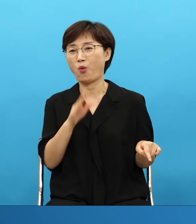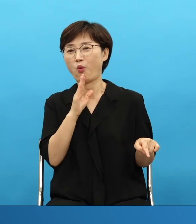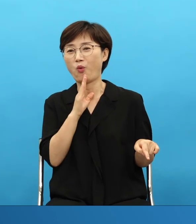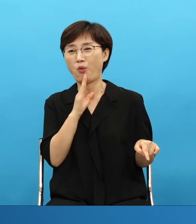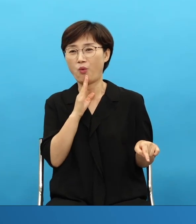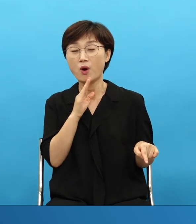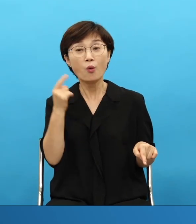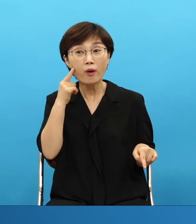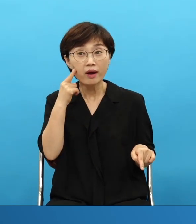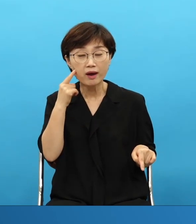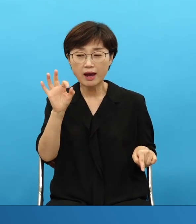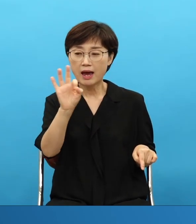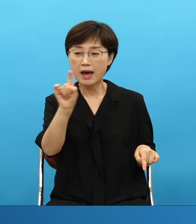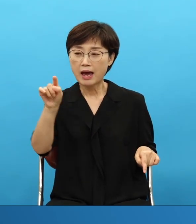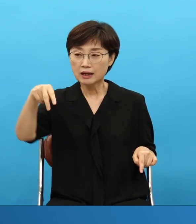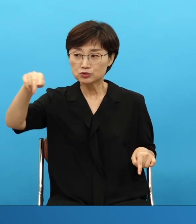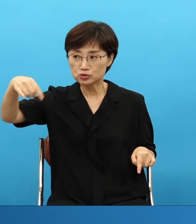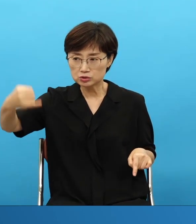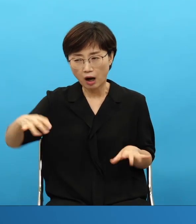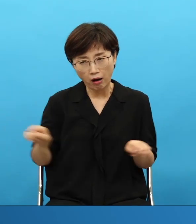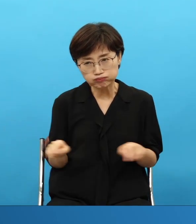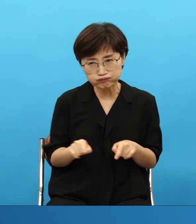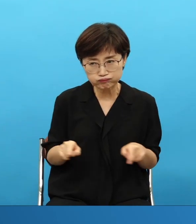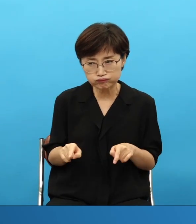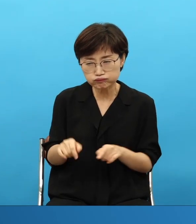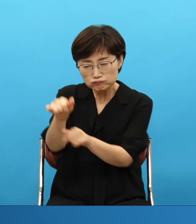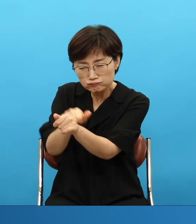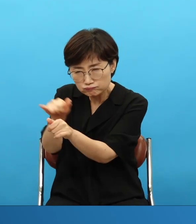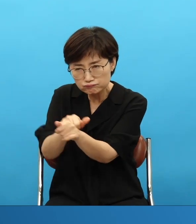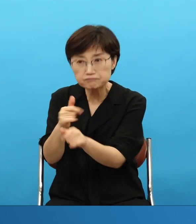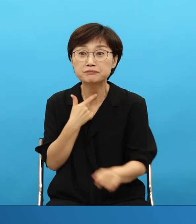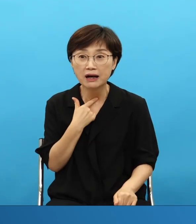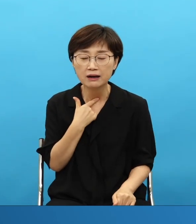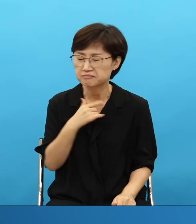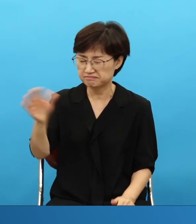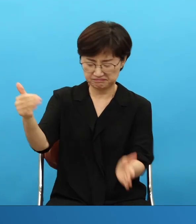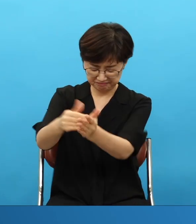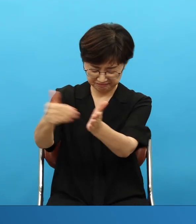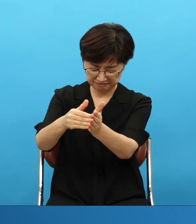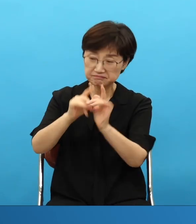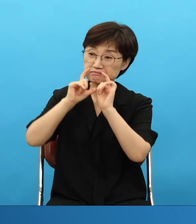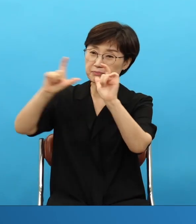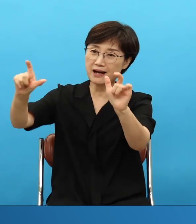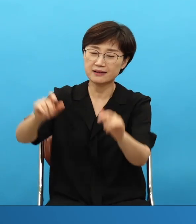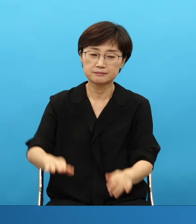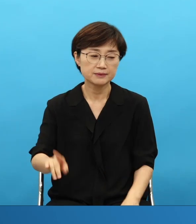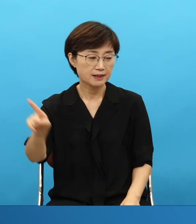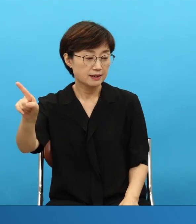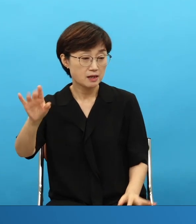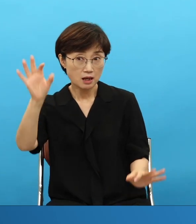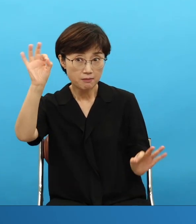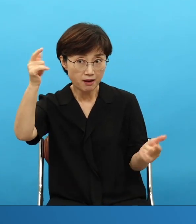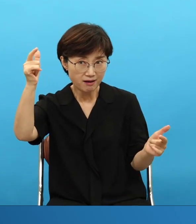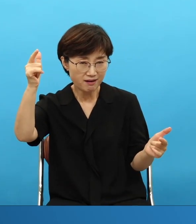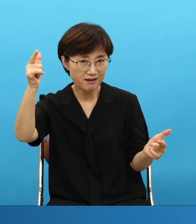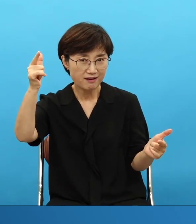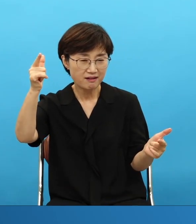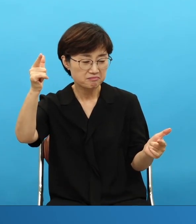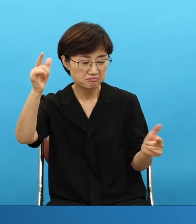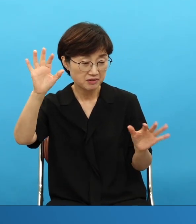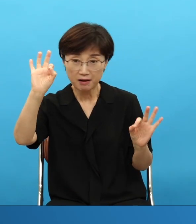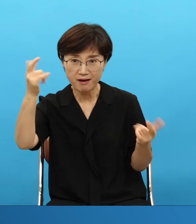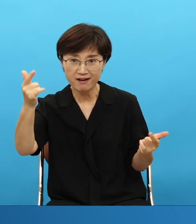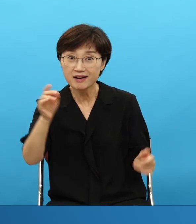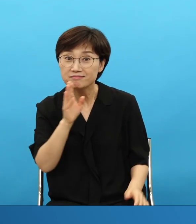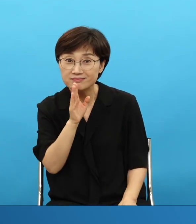아수르 앞에 벌벌 떨었다니까요. King Hezekiah was amazing. Everybody was afraid of Assyria. 그러니까 아수르 가만히 있겠어요? And you think Assyria is going to